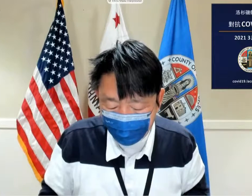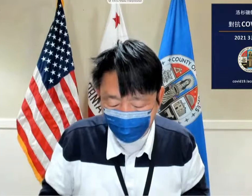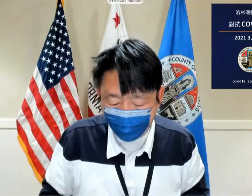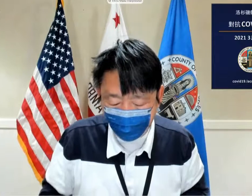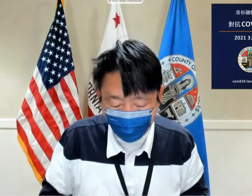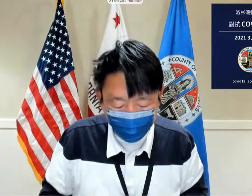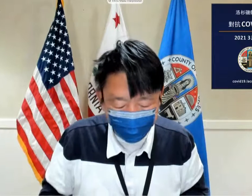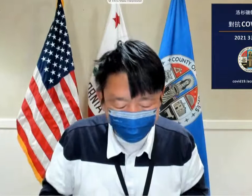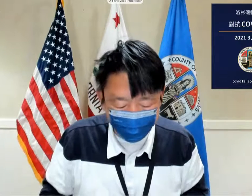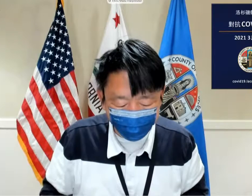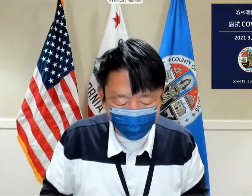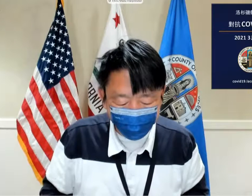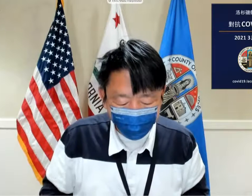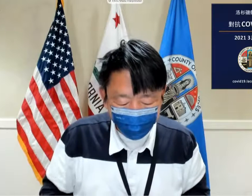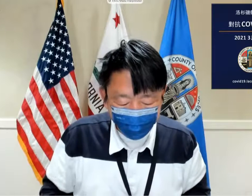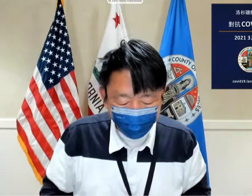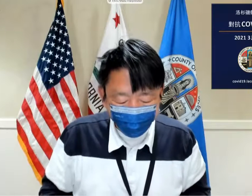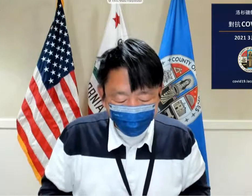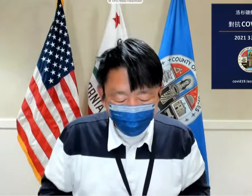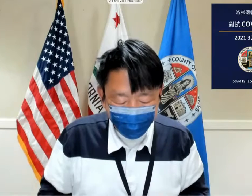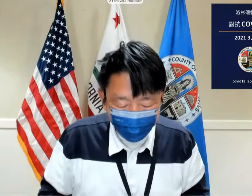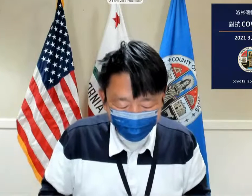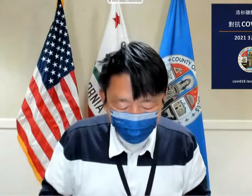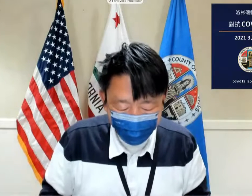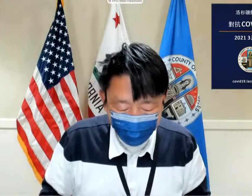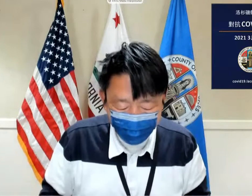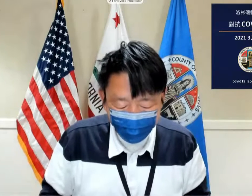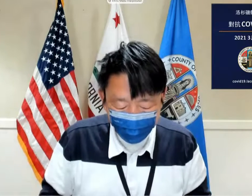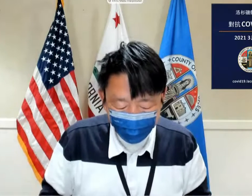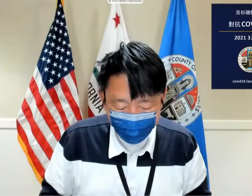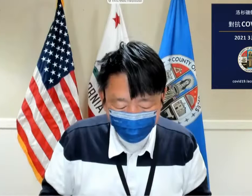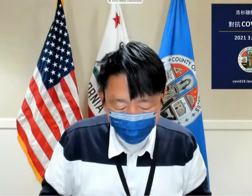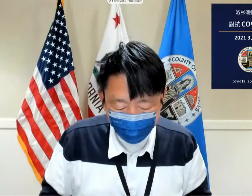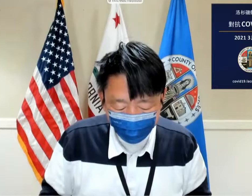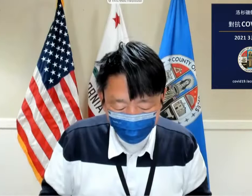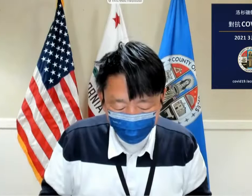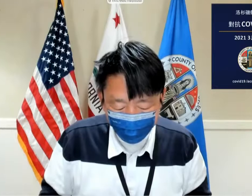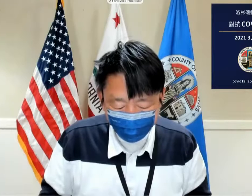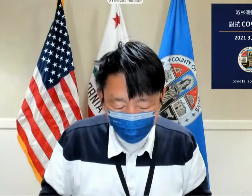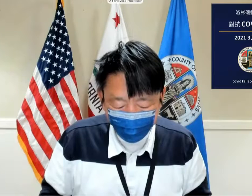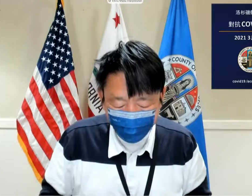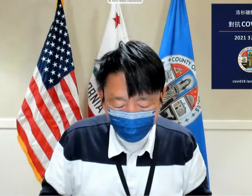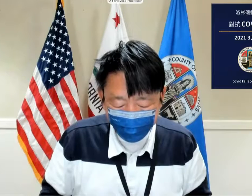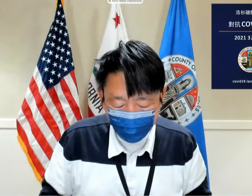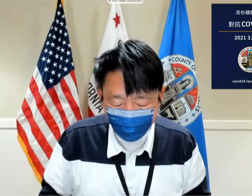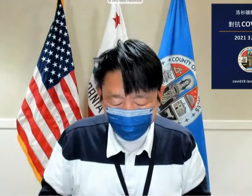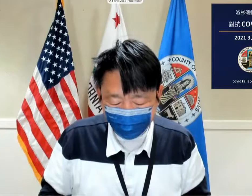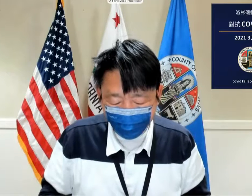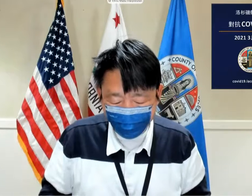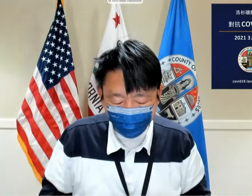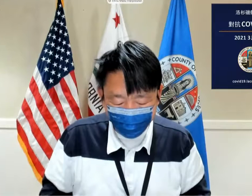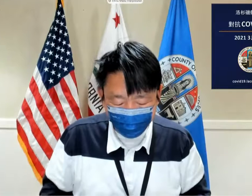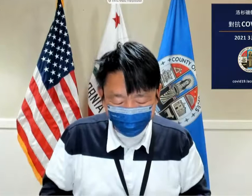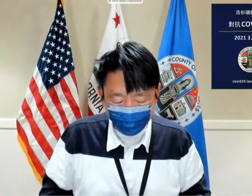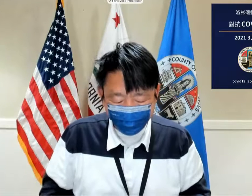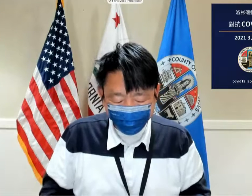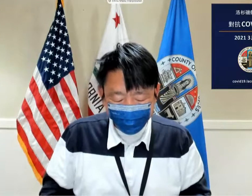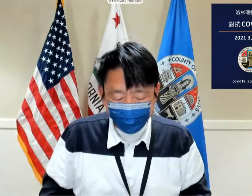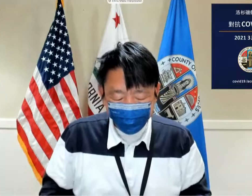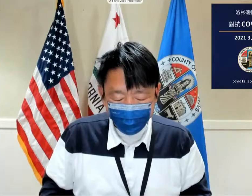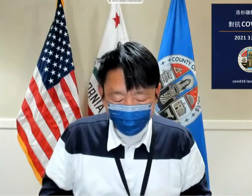1984738个居民已接种了至少第1剂新冠疫苗，包括长滩市和帕萨迪纳